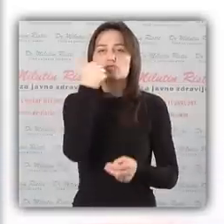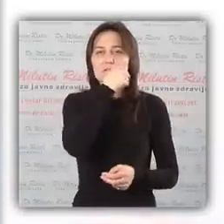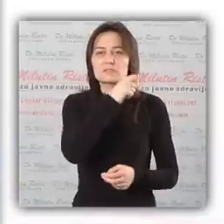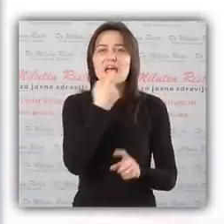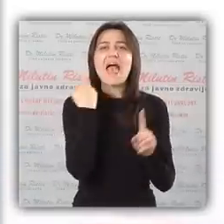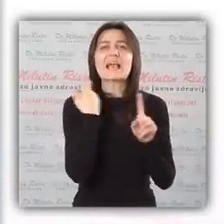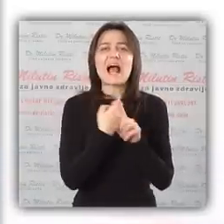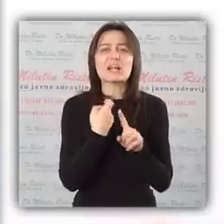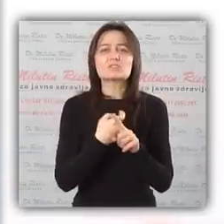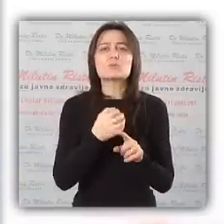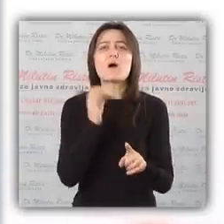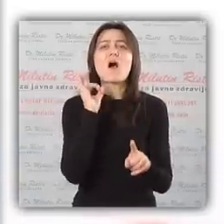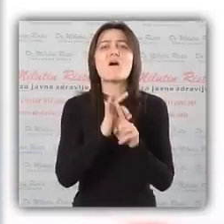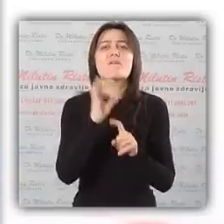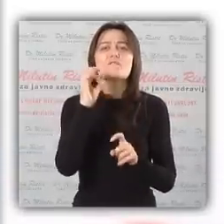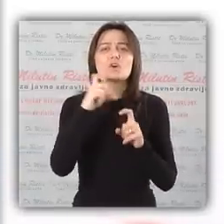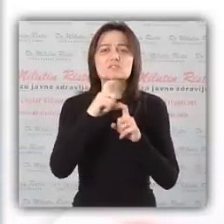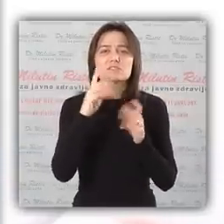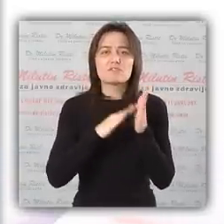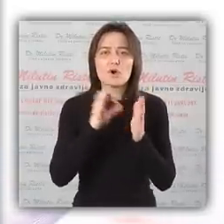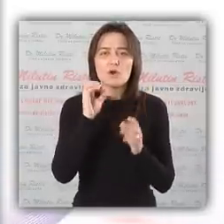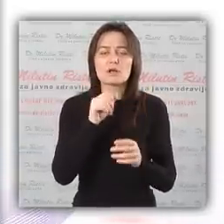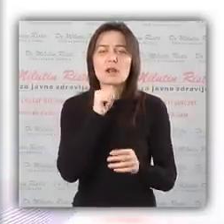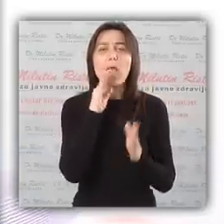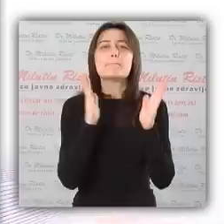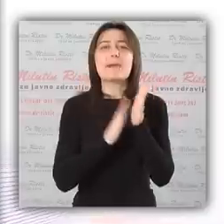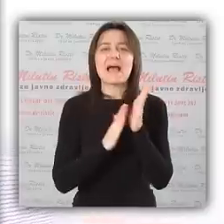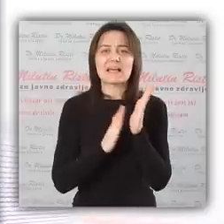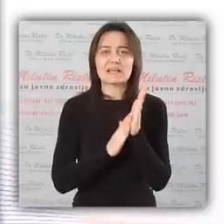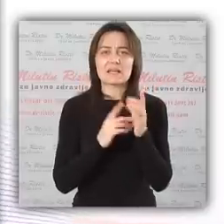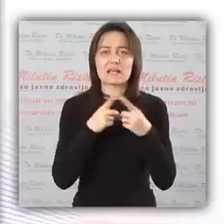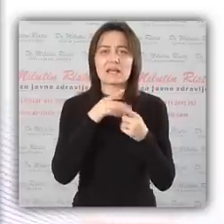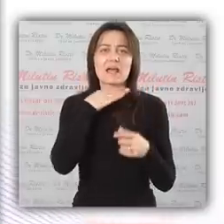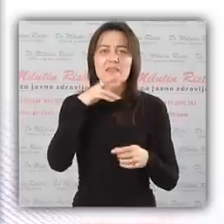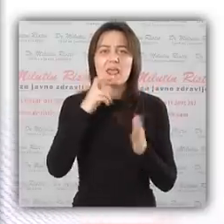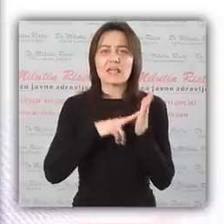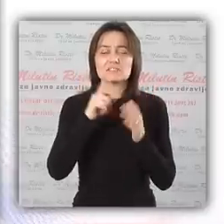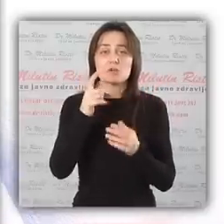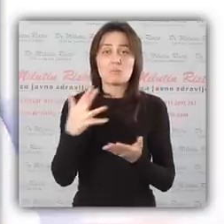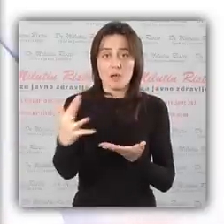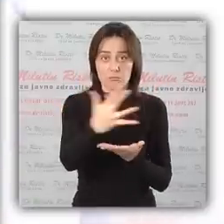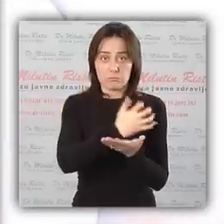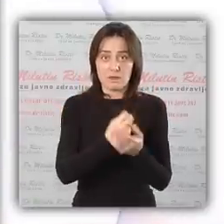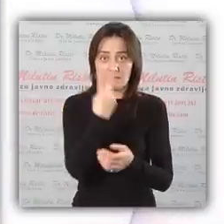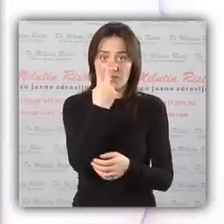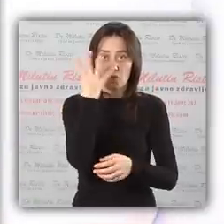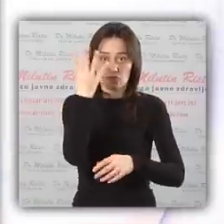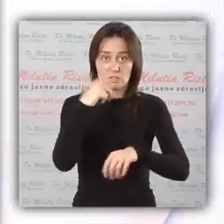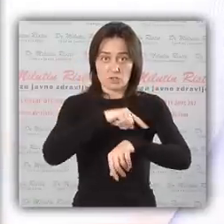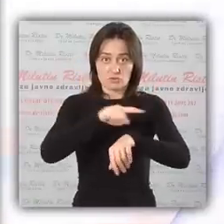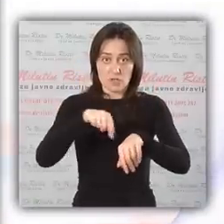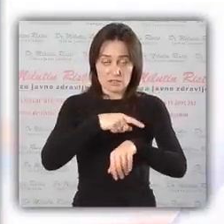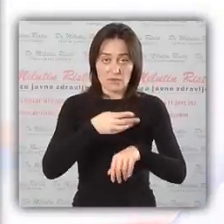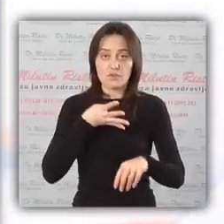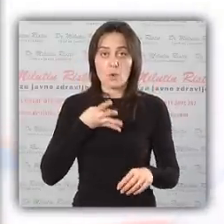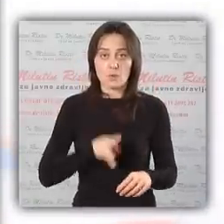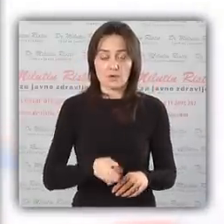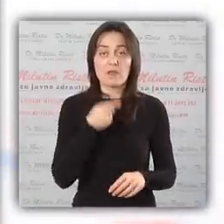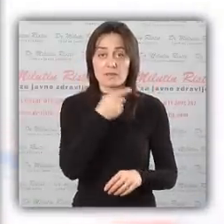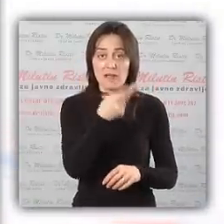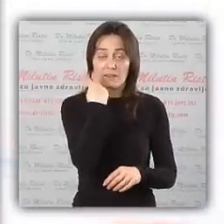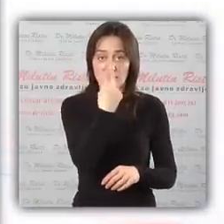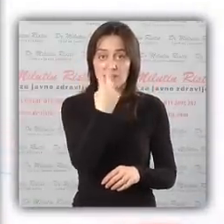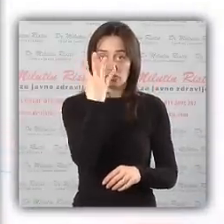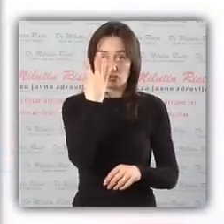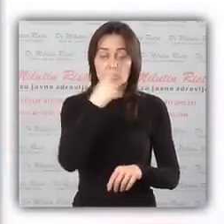urina, kao što su kalcijum, fosfor, magnezijum, acidum urikum, znači sakuplja se